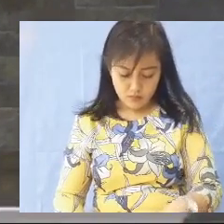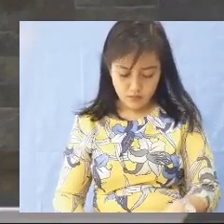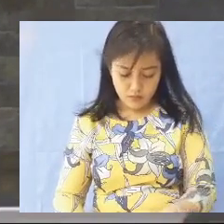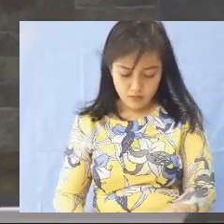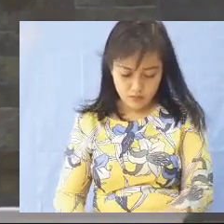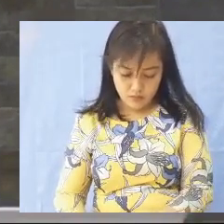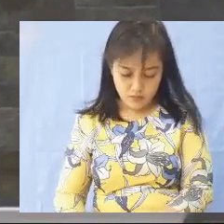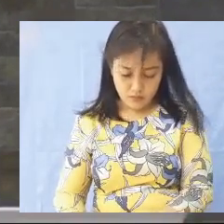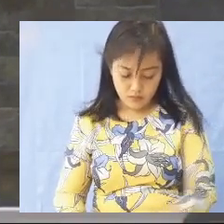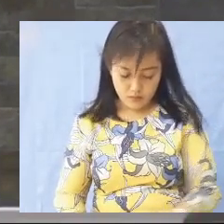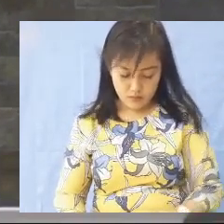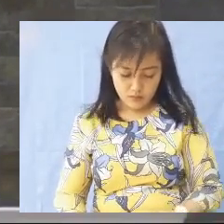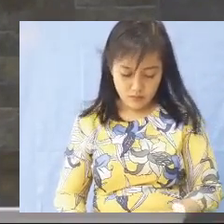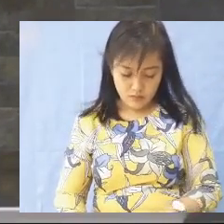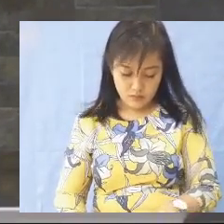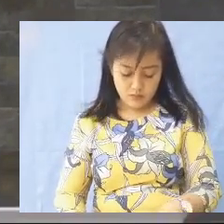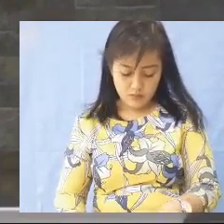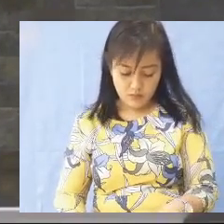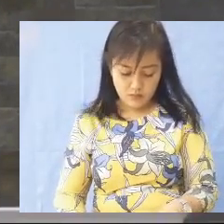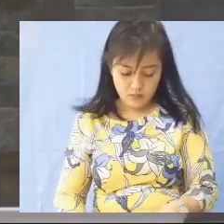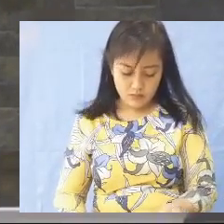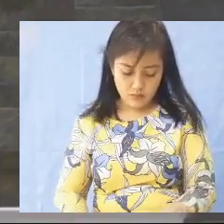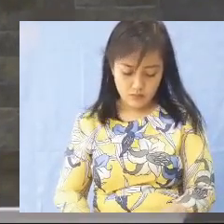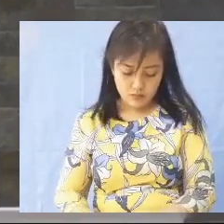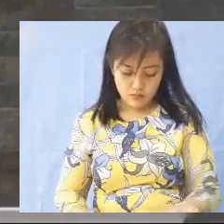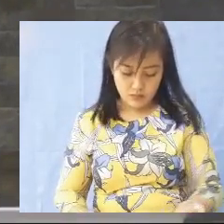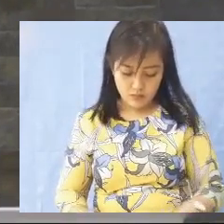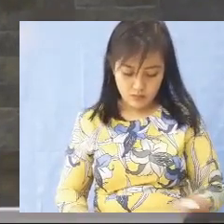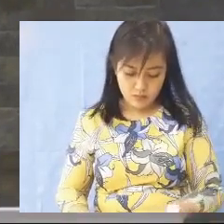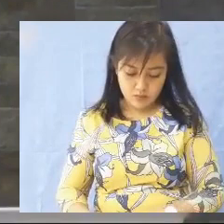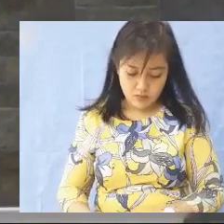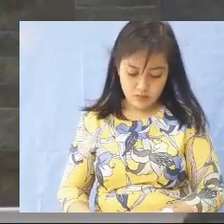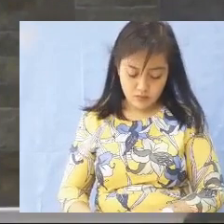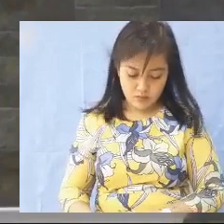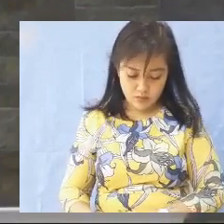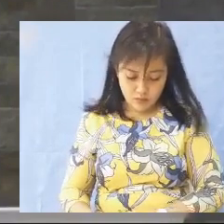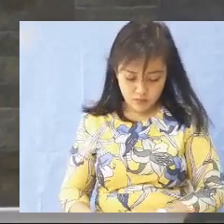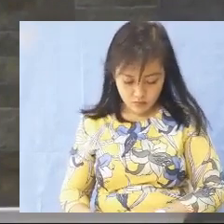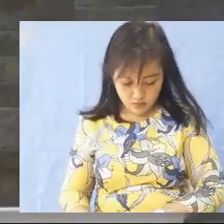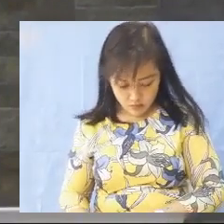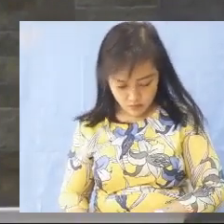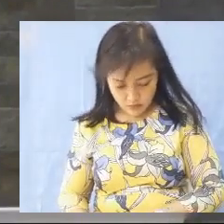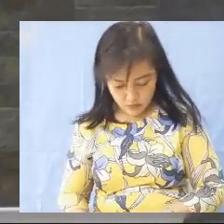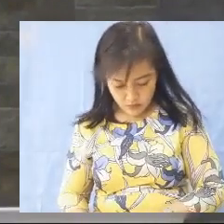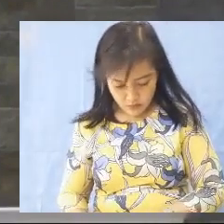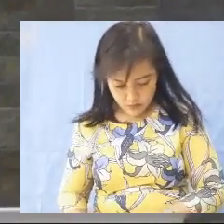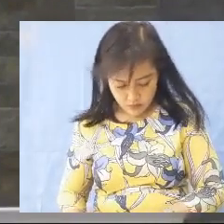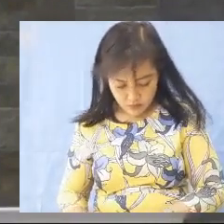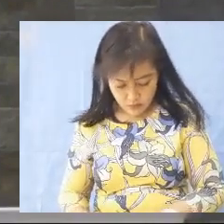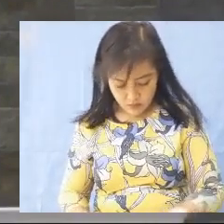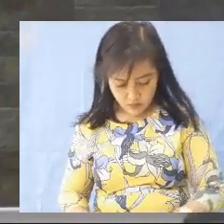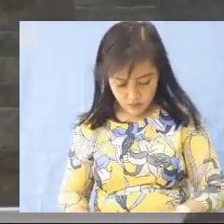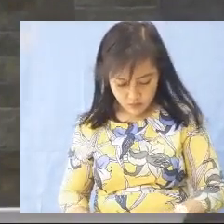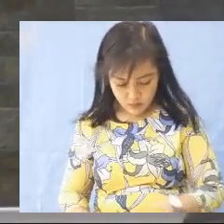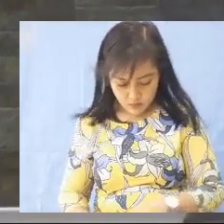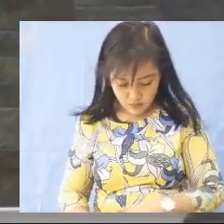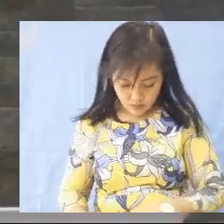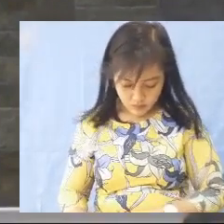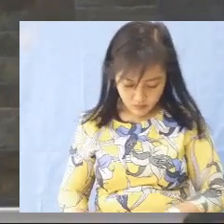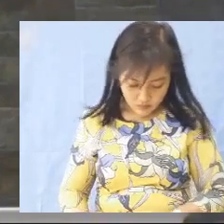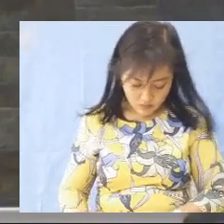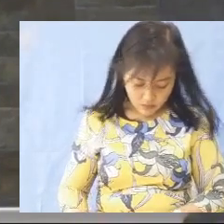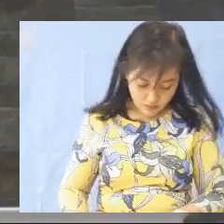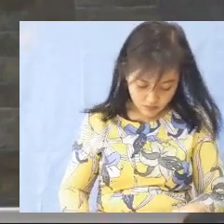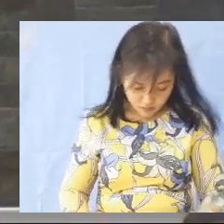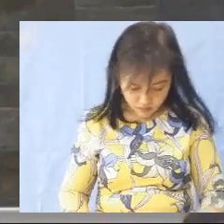say. Bakit? For the Holy Ghost shall teach you in the same hour what